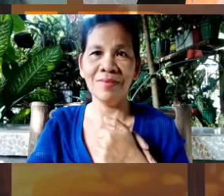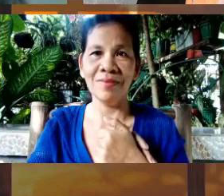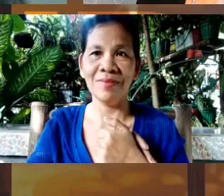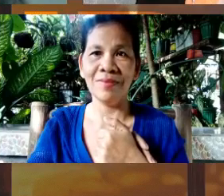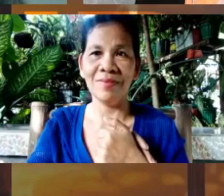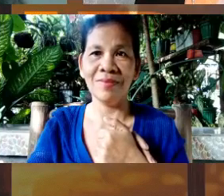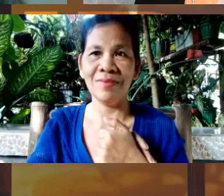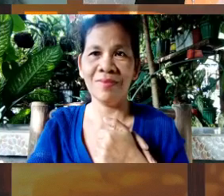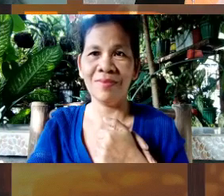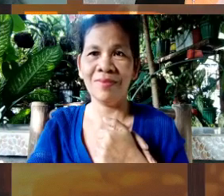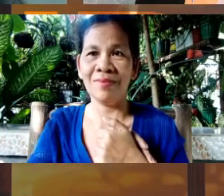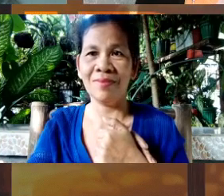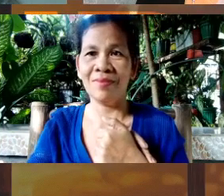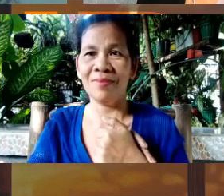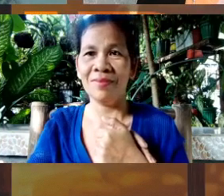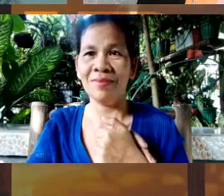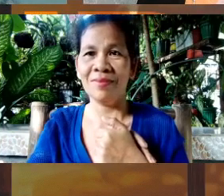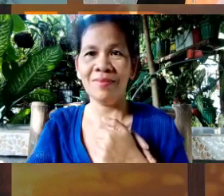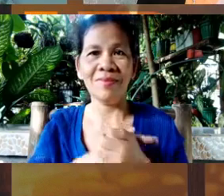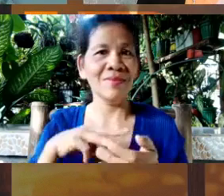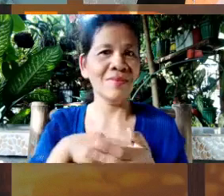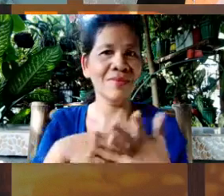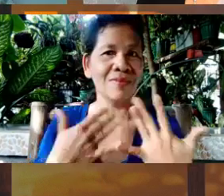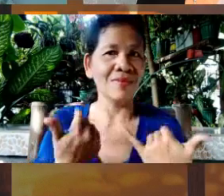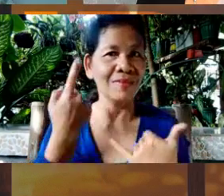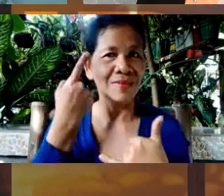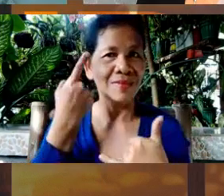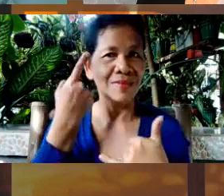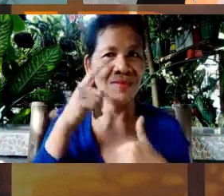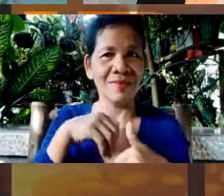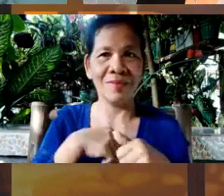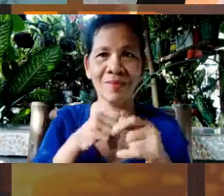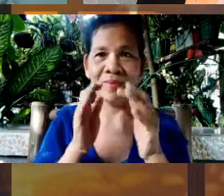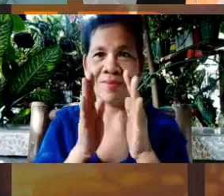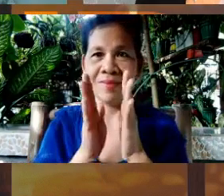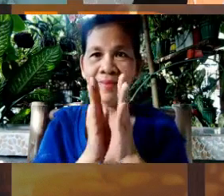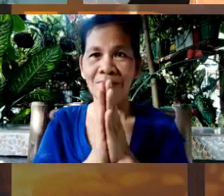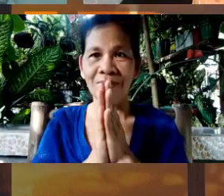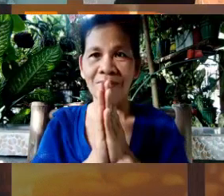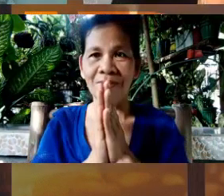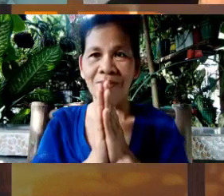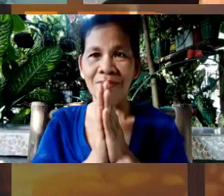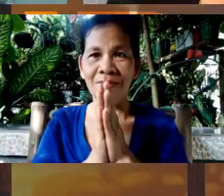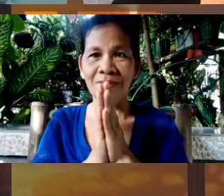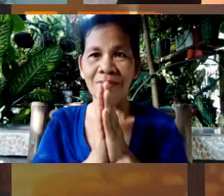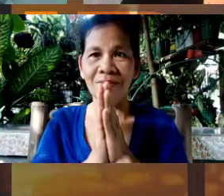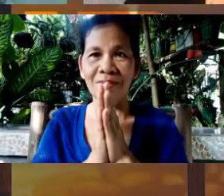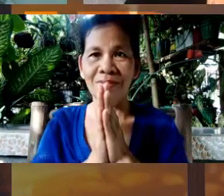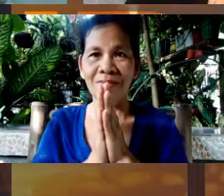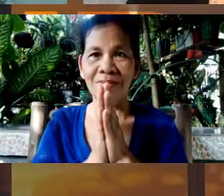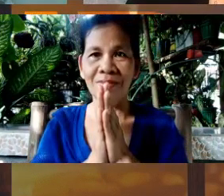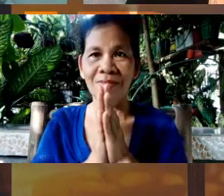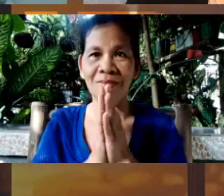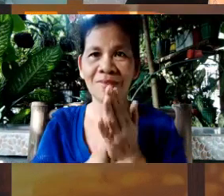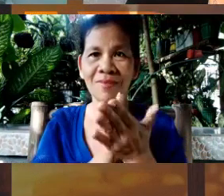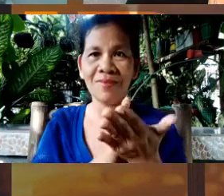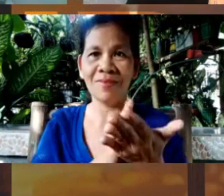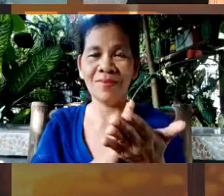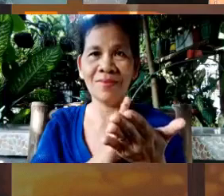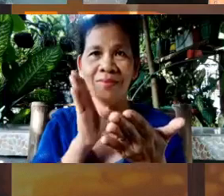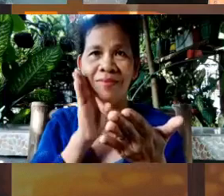Pastor Porto, tayo ay dumako na sa ating prayer. Ilagay naman po ni Brother Glenn yung ating